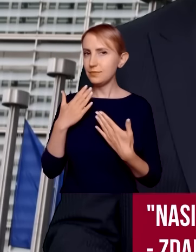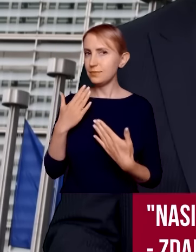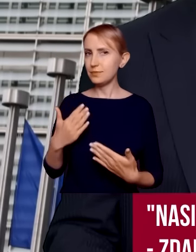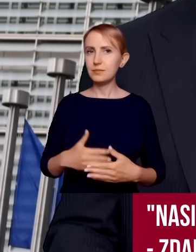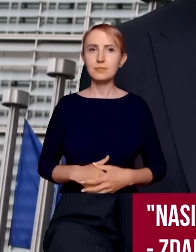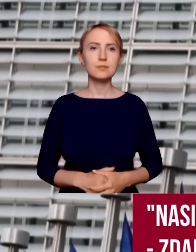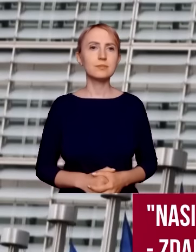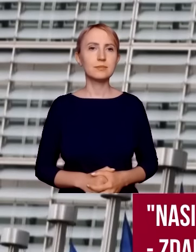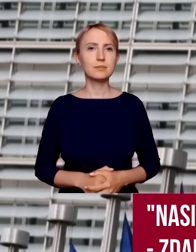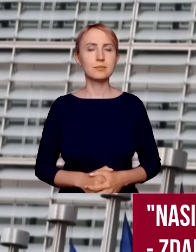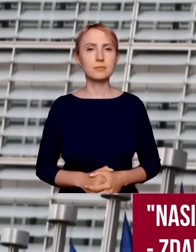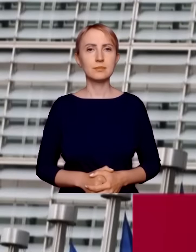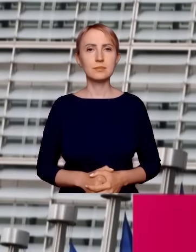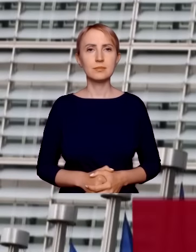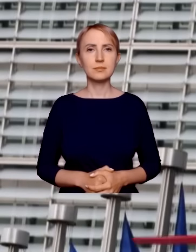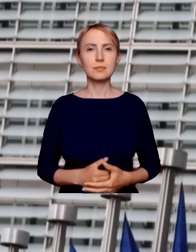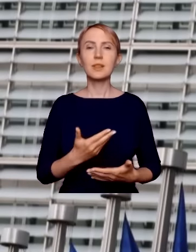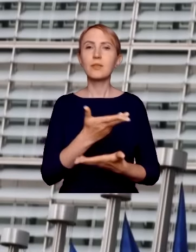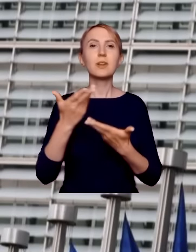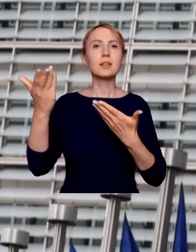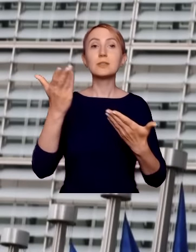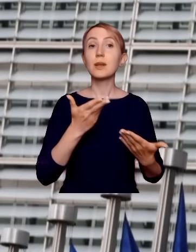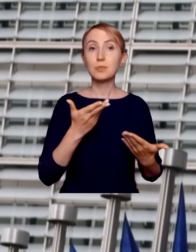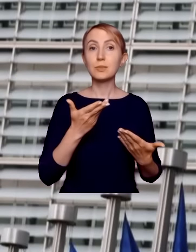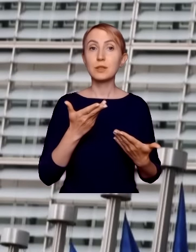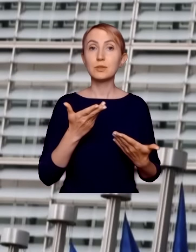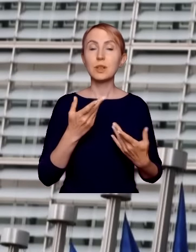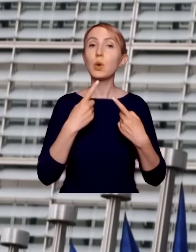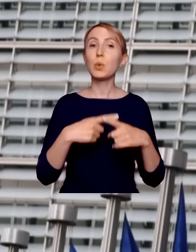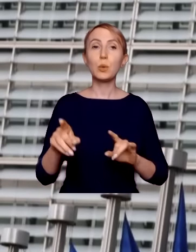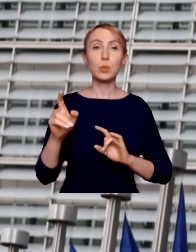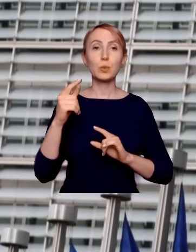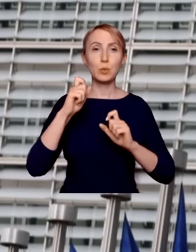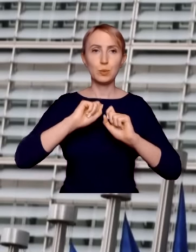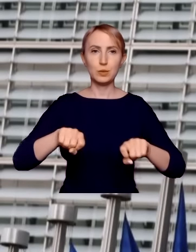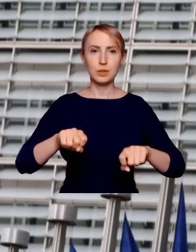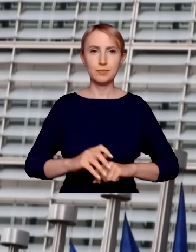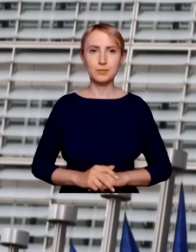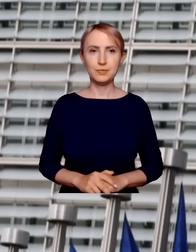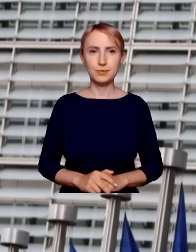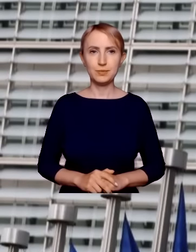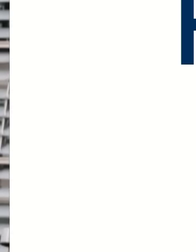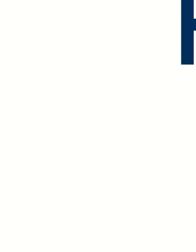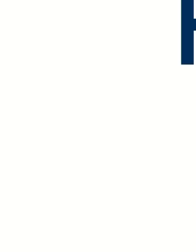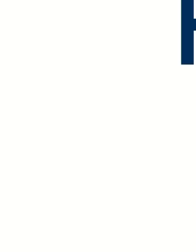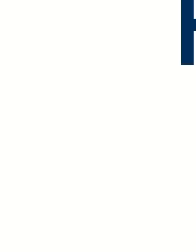Bardzo dziękuję. A państwa zapraszam na flash informacyjny Republika Teraz.